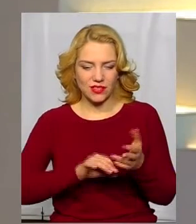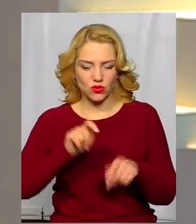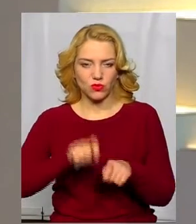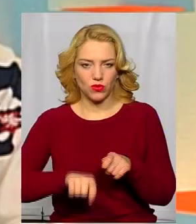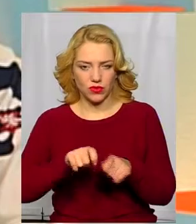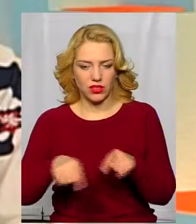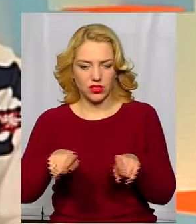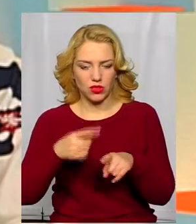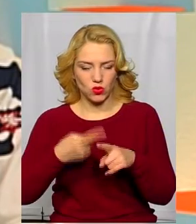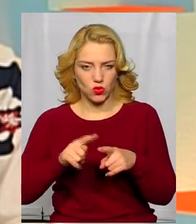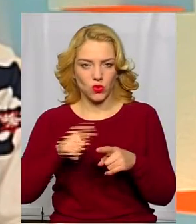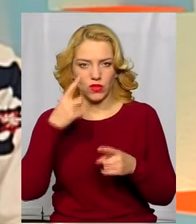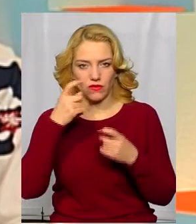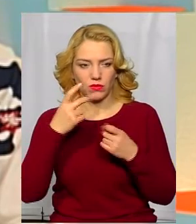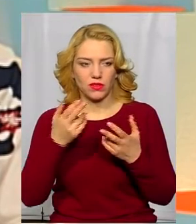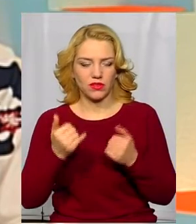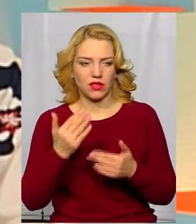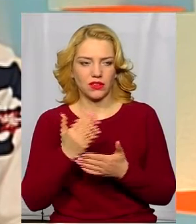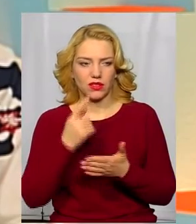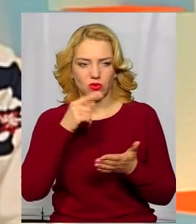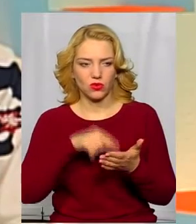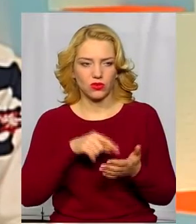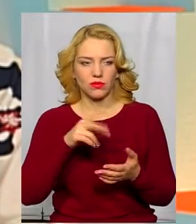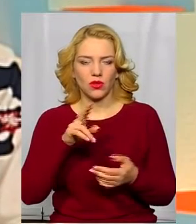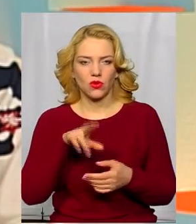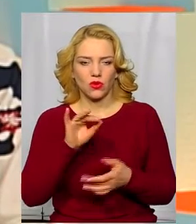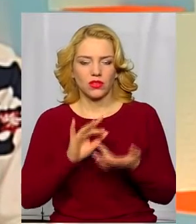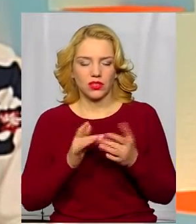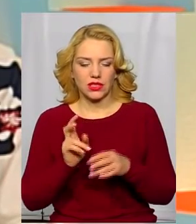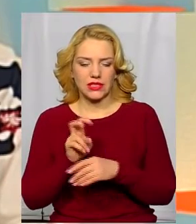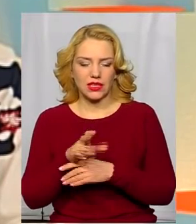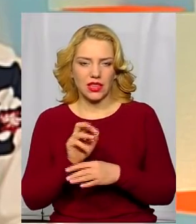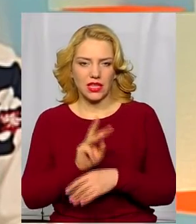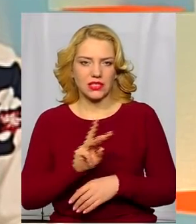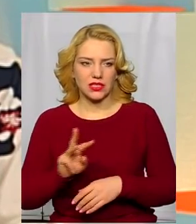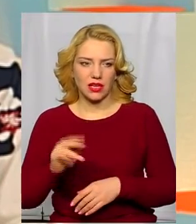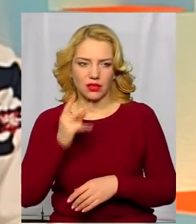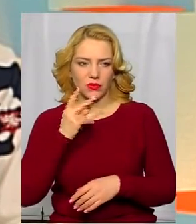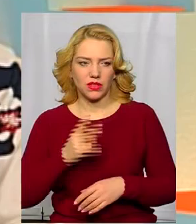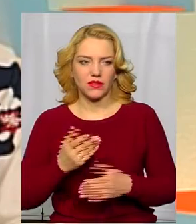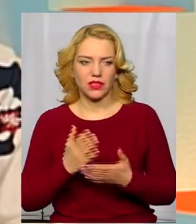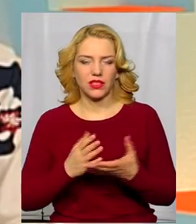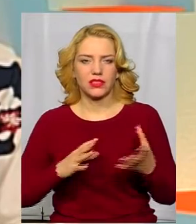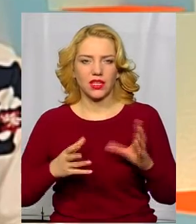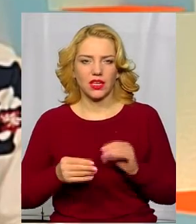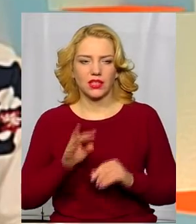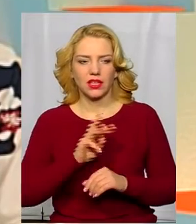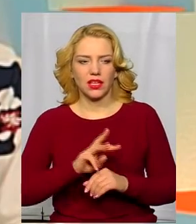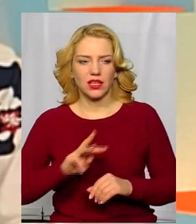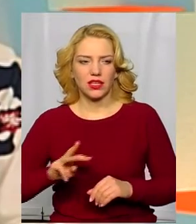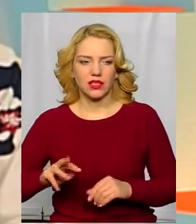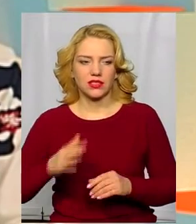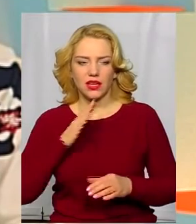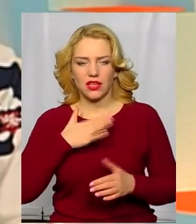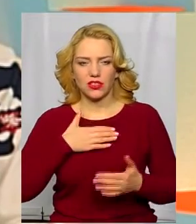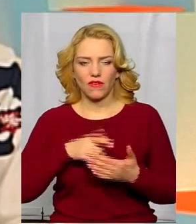цю інформацію? Так. Якщо є доступ до інтернету, заходить на сайт і зразу передивляється. Є загальний реєстр наших